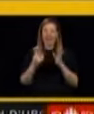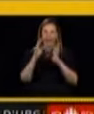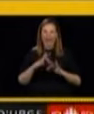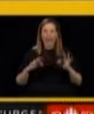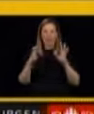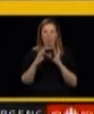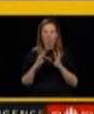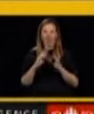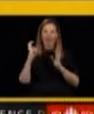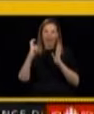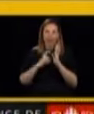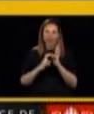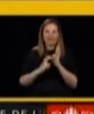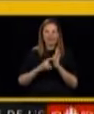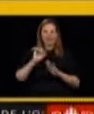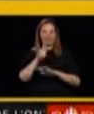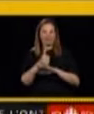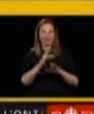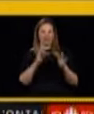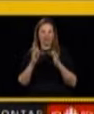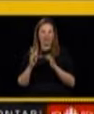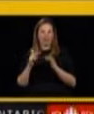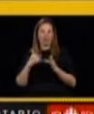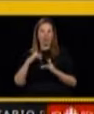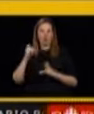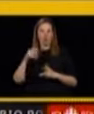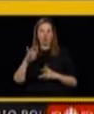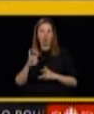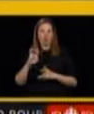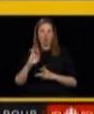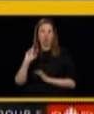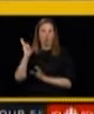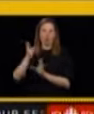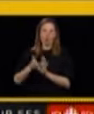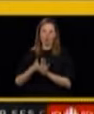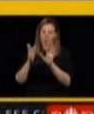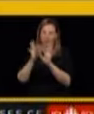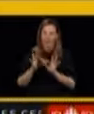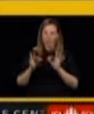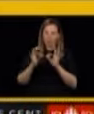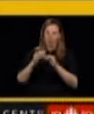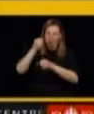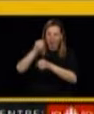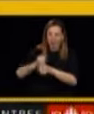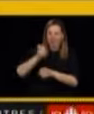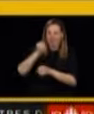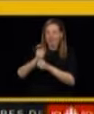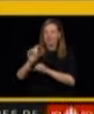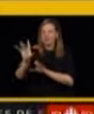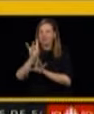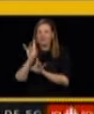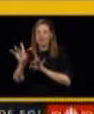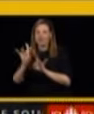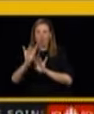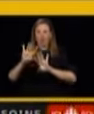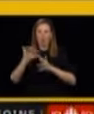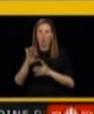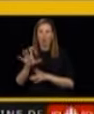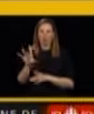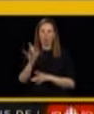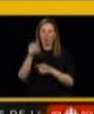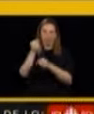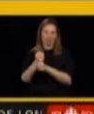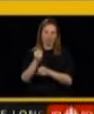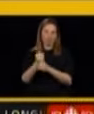Je contribue, parce qu'on va continuer de soigneusement là, faire le travail pour voir si on peut avoir des gens qui peuvent venir faire